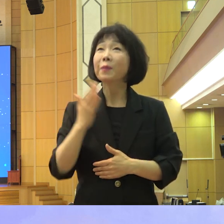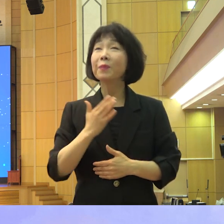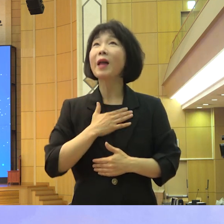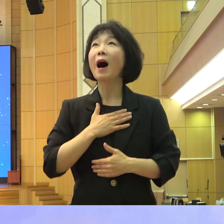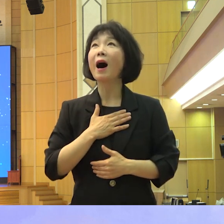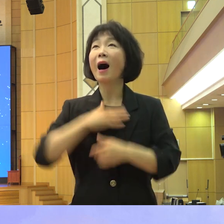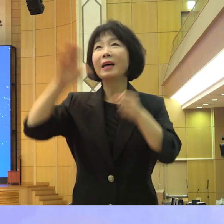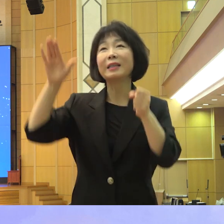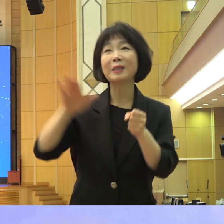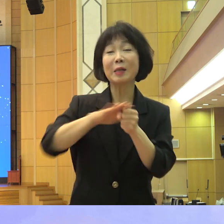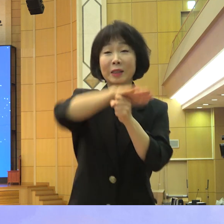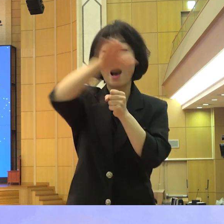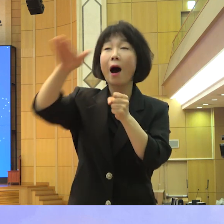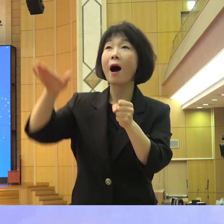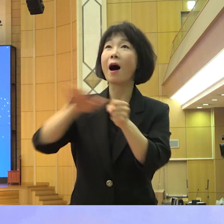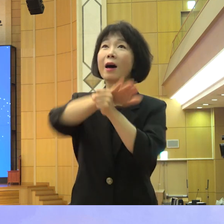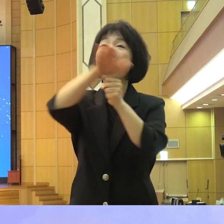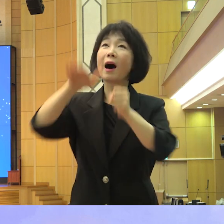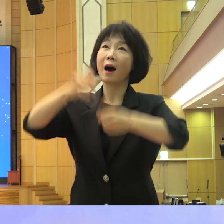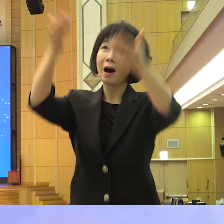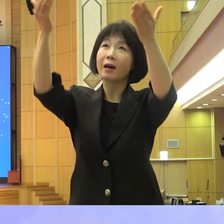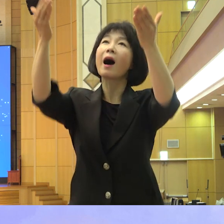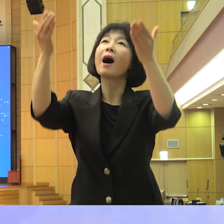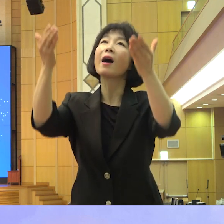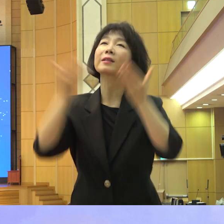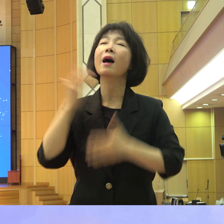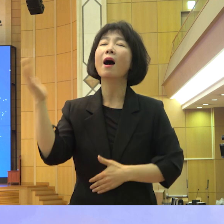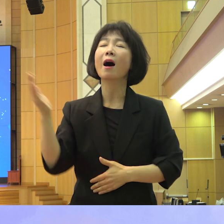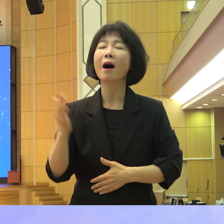맞아주시고 나를